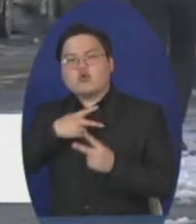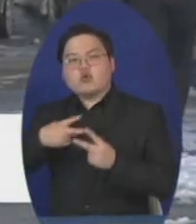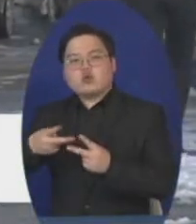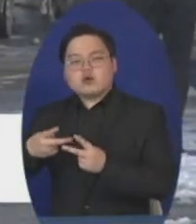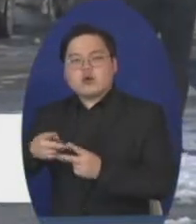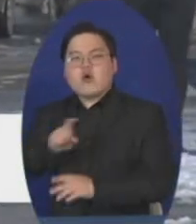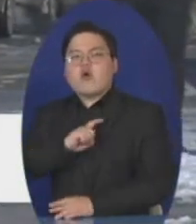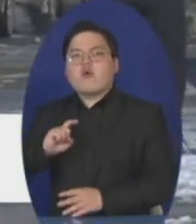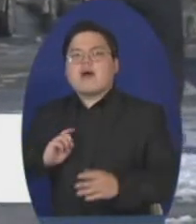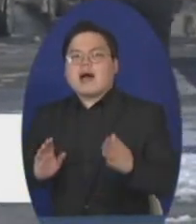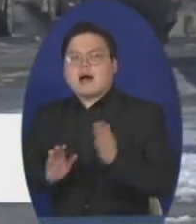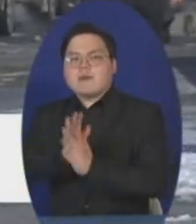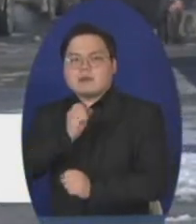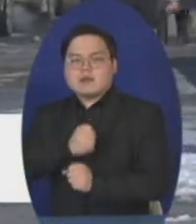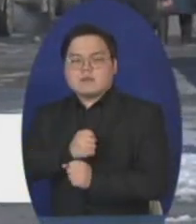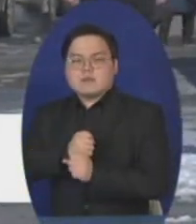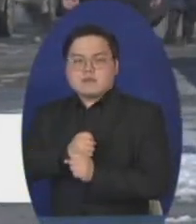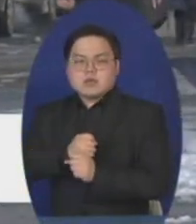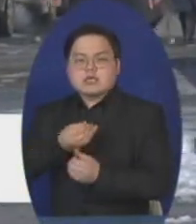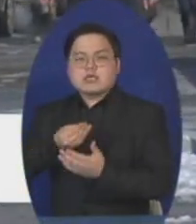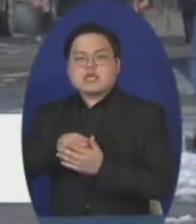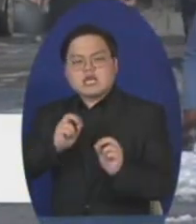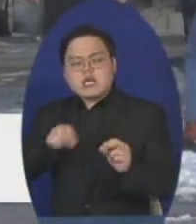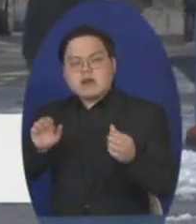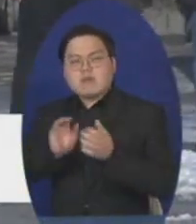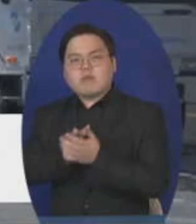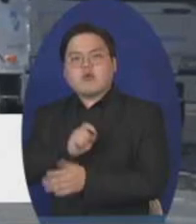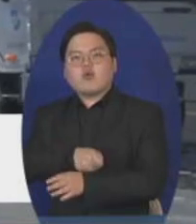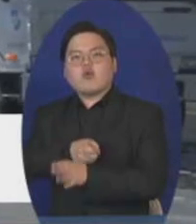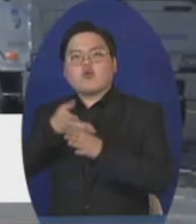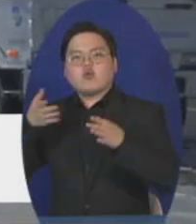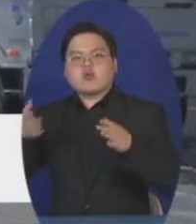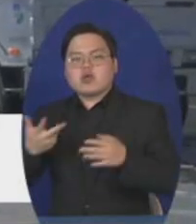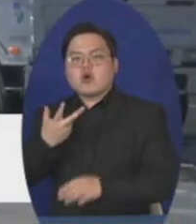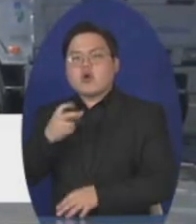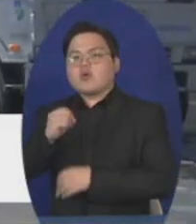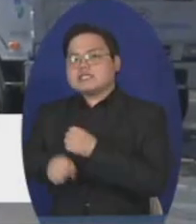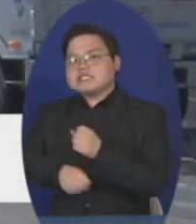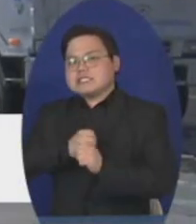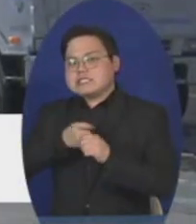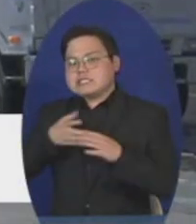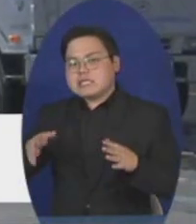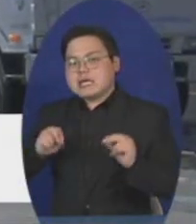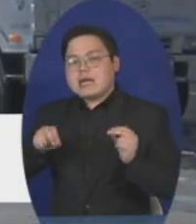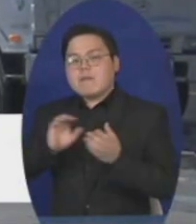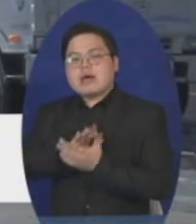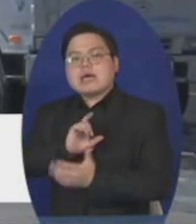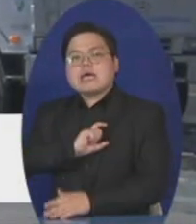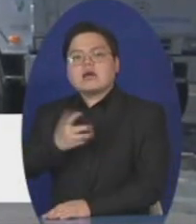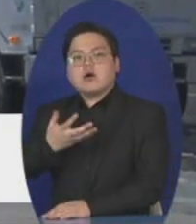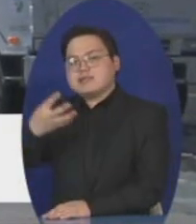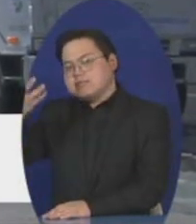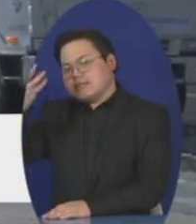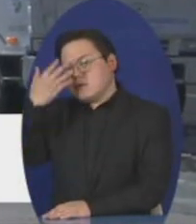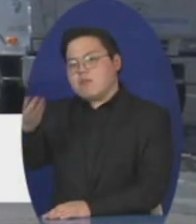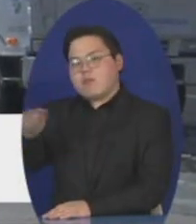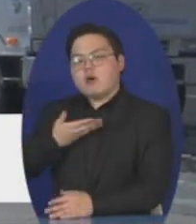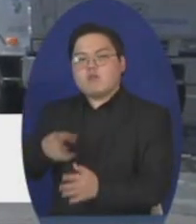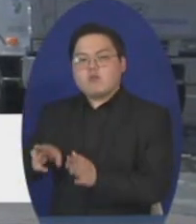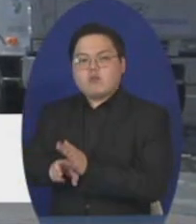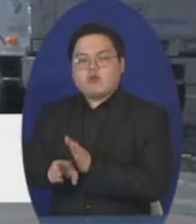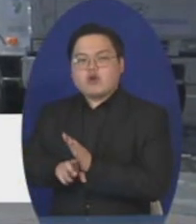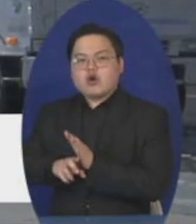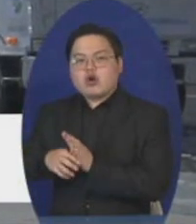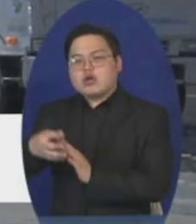хамтарч ийнэ. Ингэхдээ түншлэгчтэй байгуулах гэрээний дээд хугацаа нь 30 жил болж гэрээ байгуулах эрхийг засгаас олох юм. Засгийн газар төсвийн